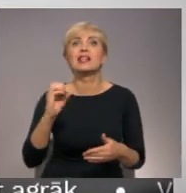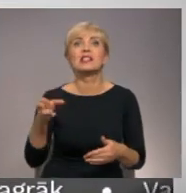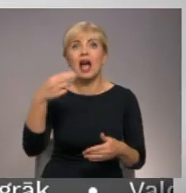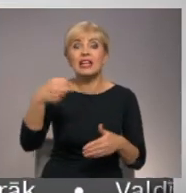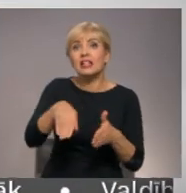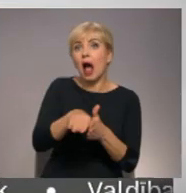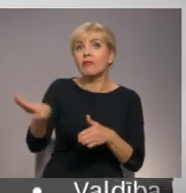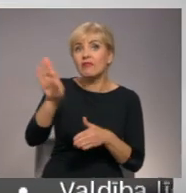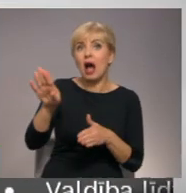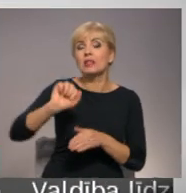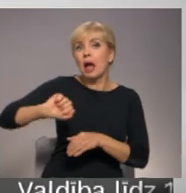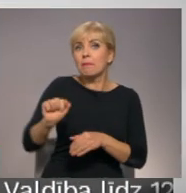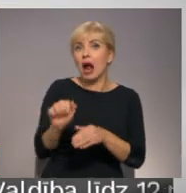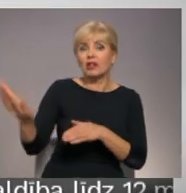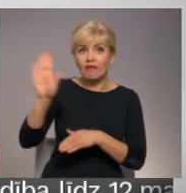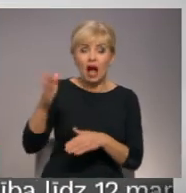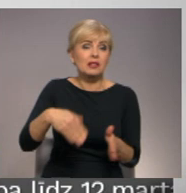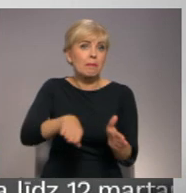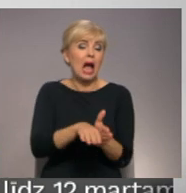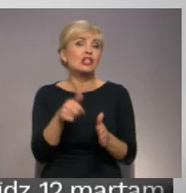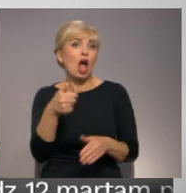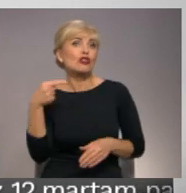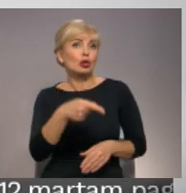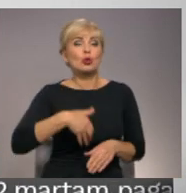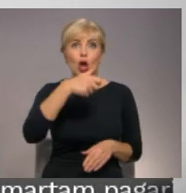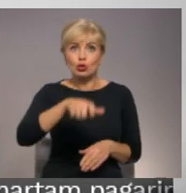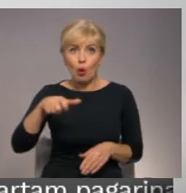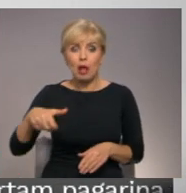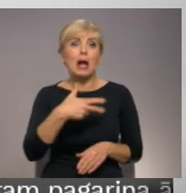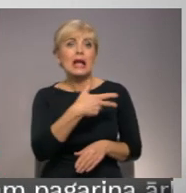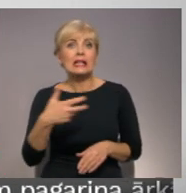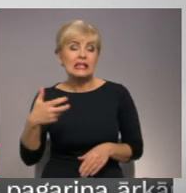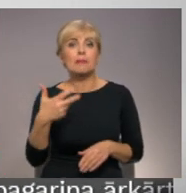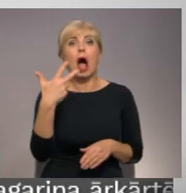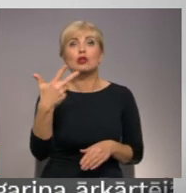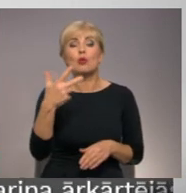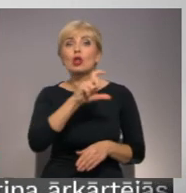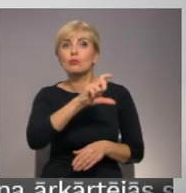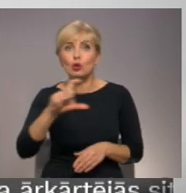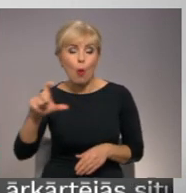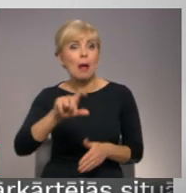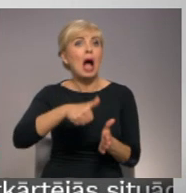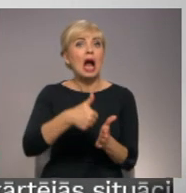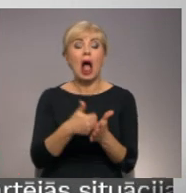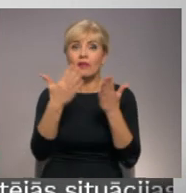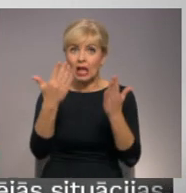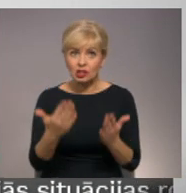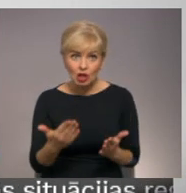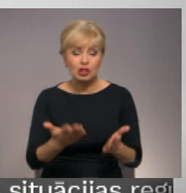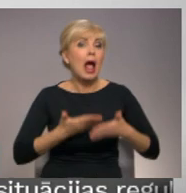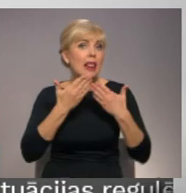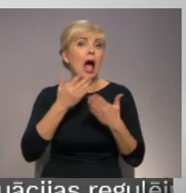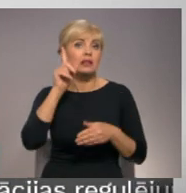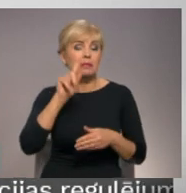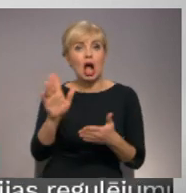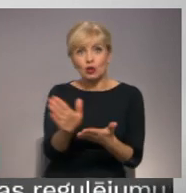Latvijā pētījumā piedalījās gandrīz 6000 skolēni no 308 skolām. Galvenie secinājumi. Lasīt